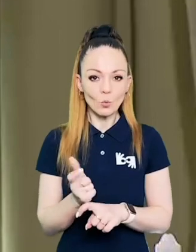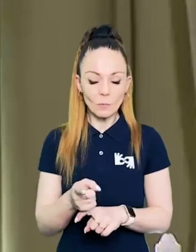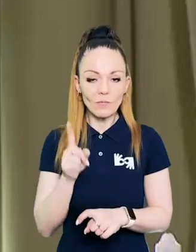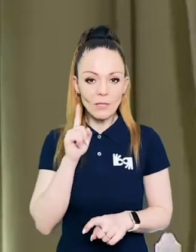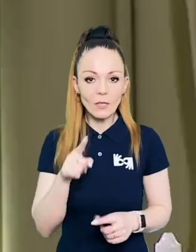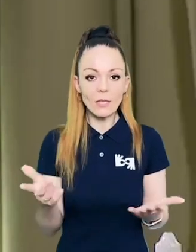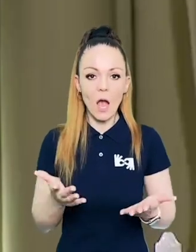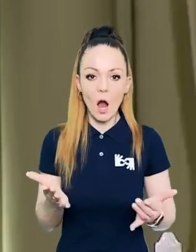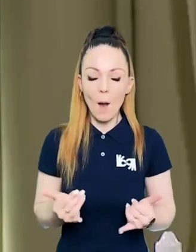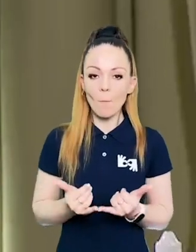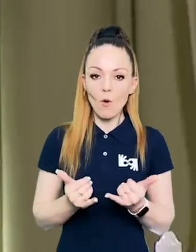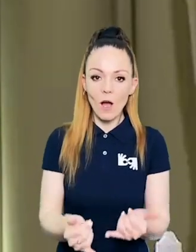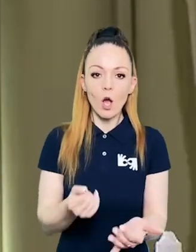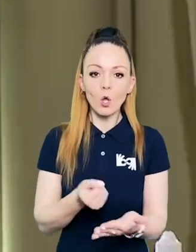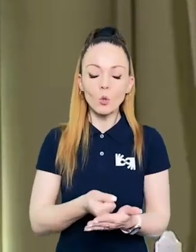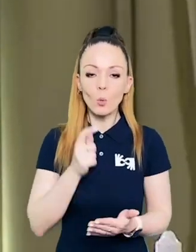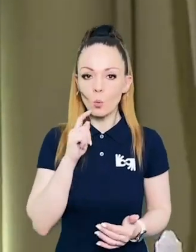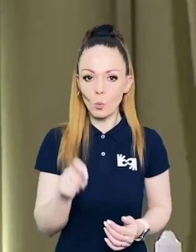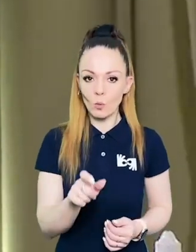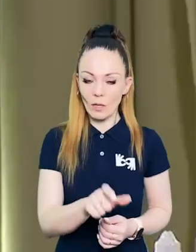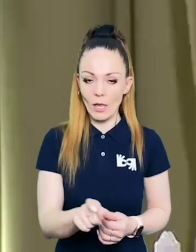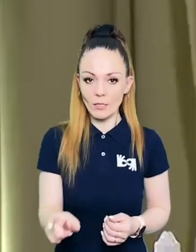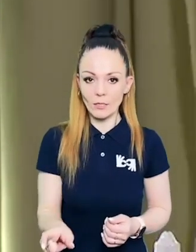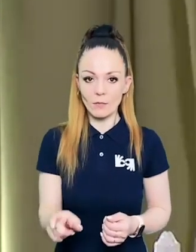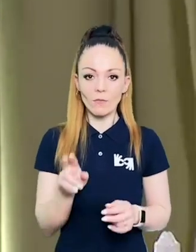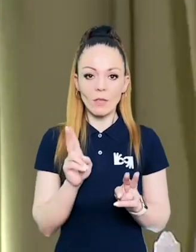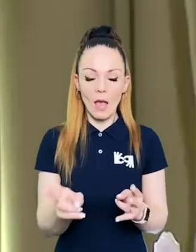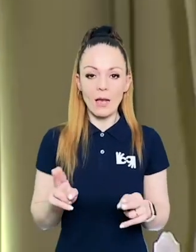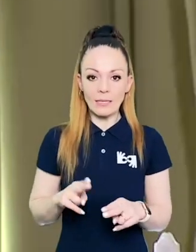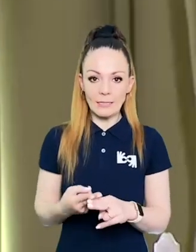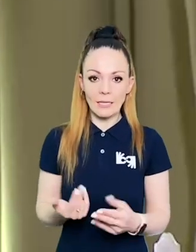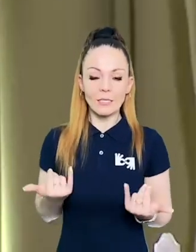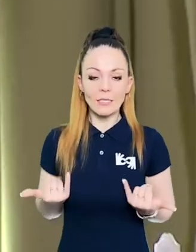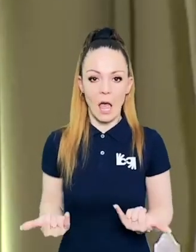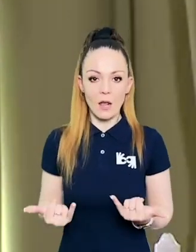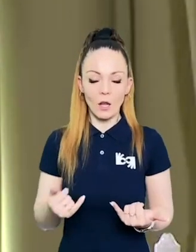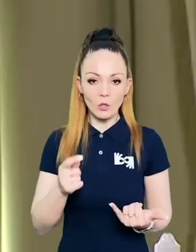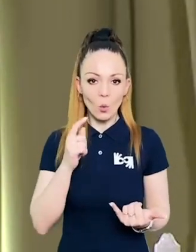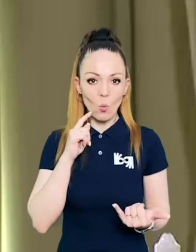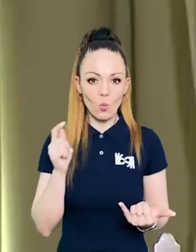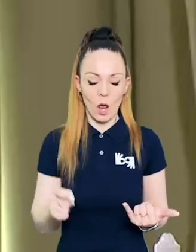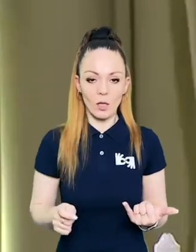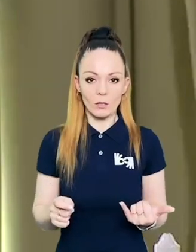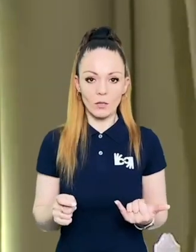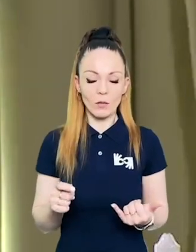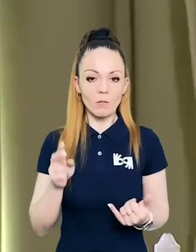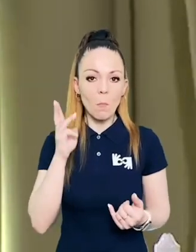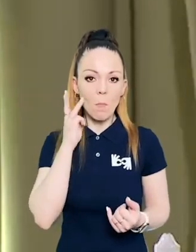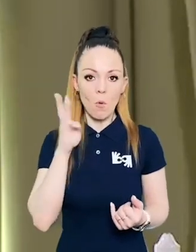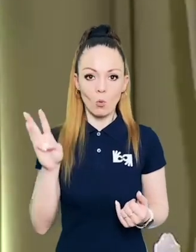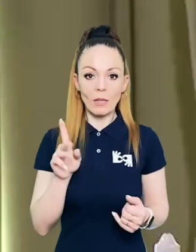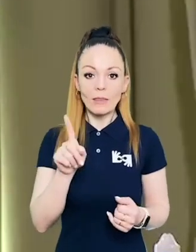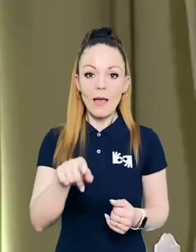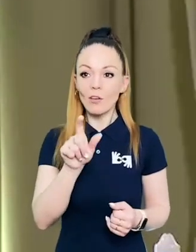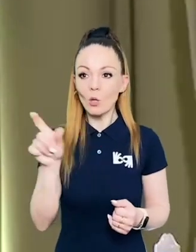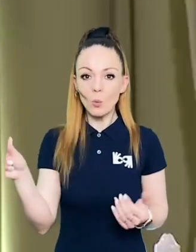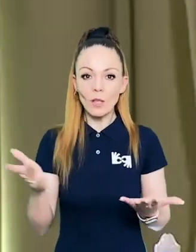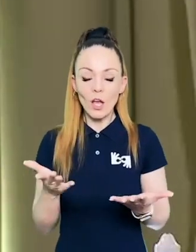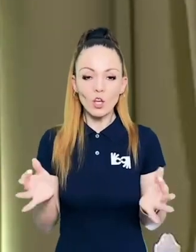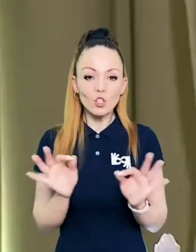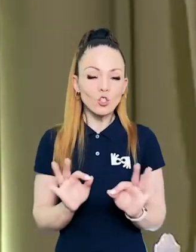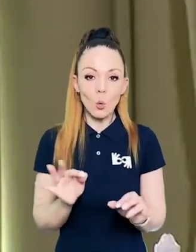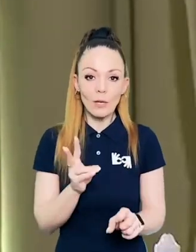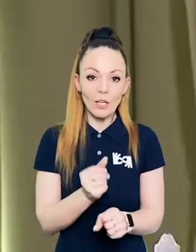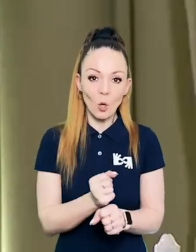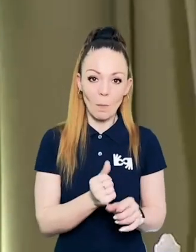ви знаєте, яка повага до українців? Як це зараз Україна, як це модно. Навіть ті